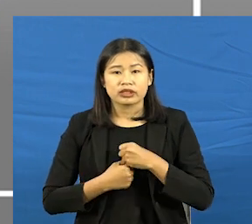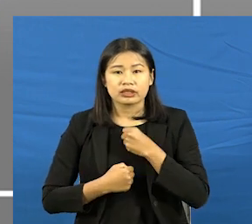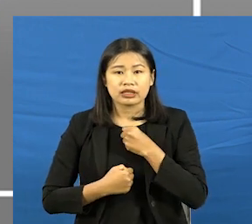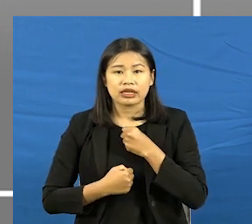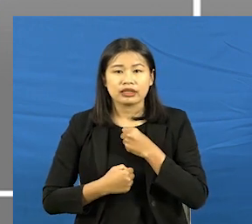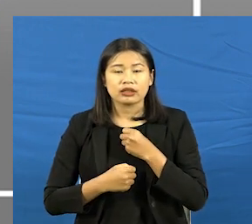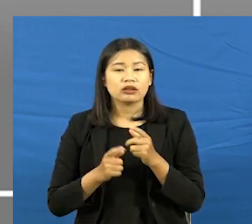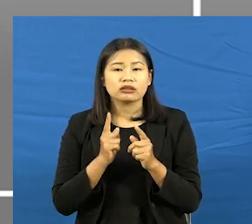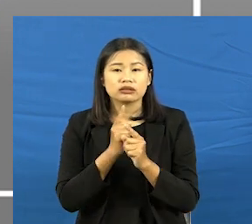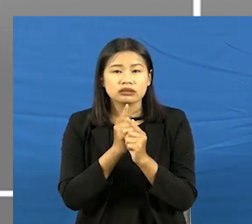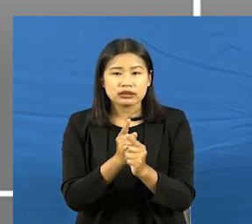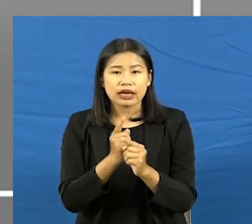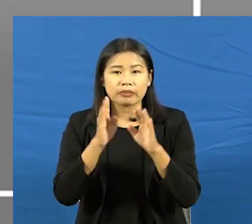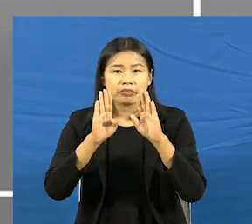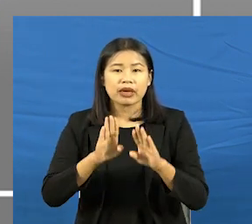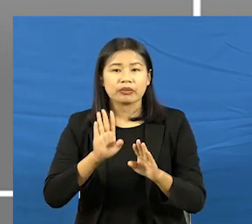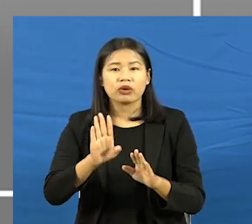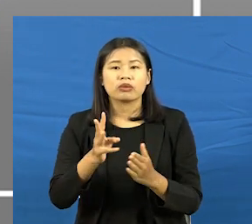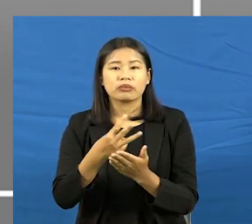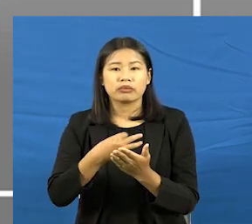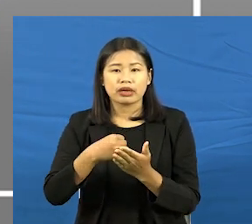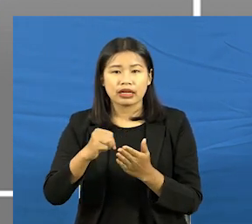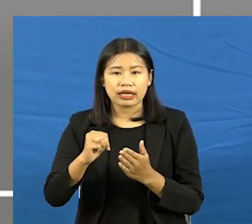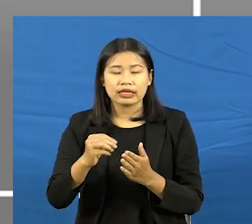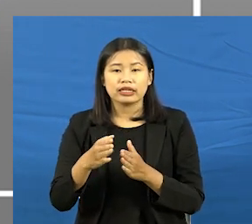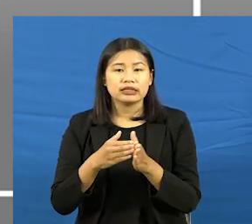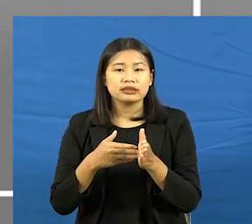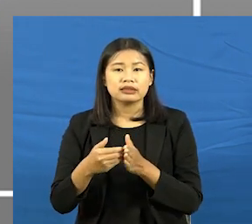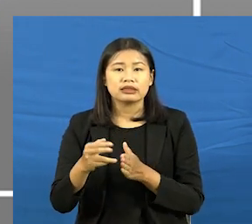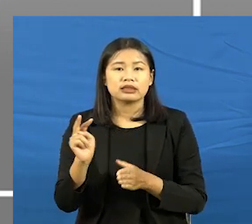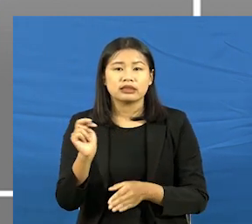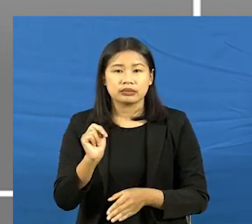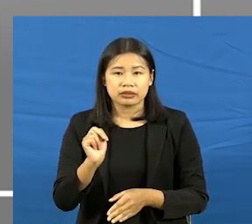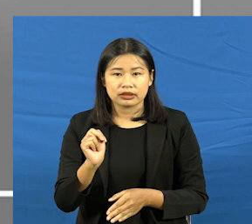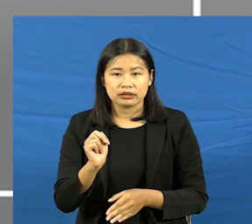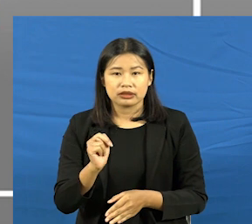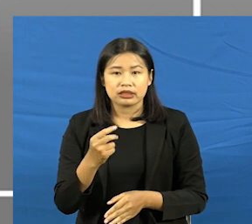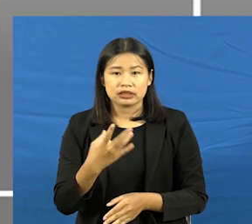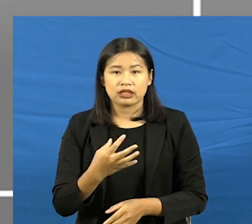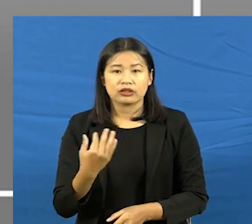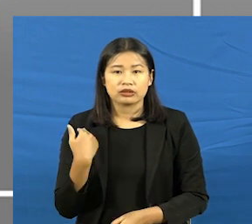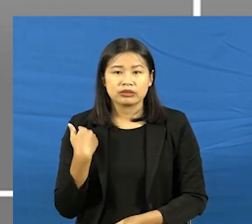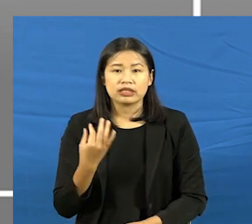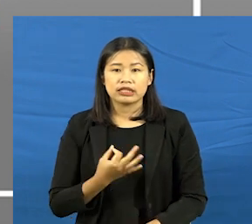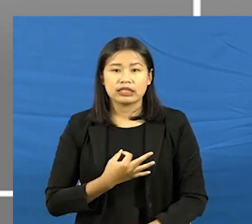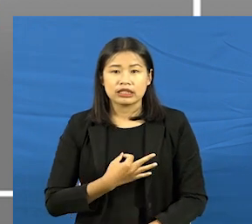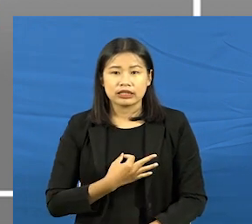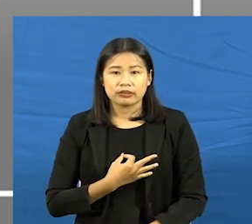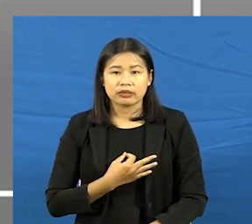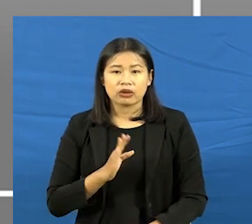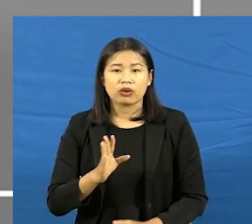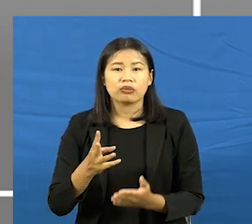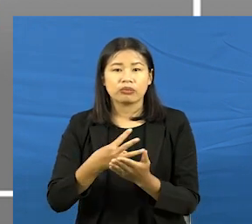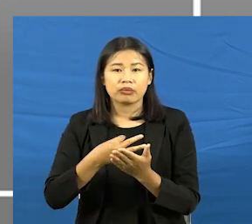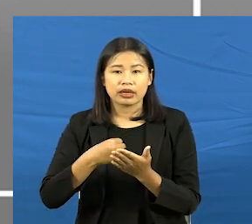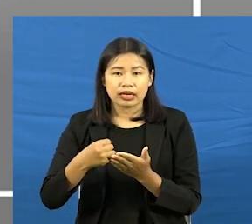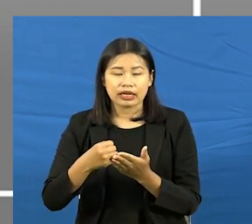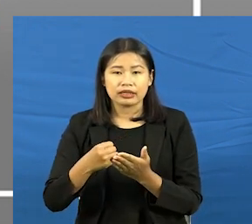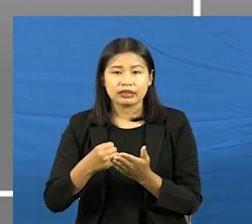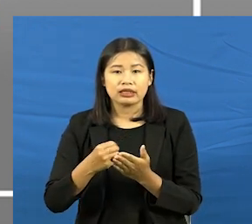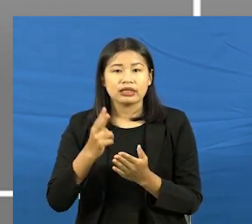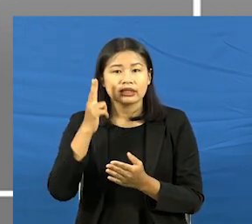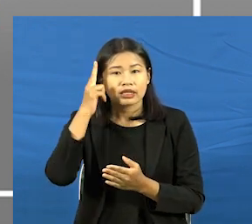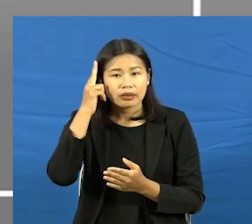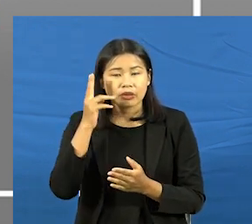นะฮะเนคไทก็ตามรูปแบบที่มหาวิทยาลัยกำหนดนะซึ่งก็คือสีกรมท่าแล้วก็ติดเข็มของมหาวิทย